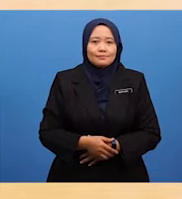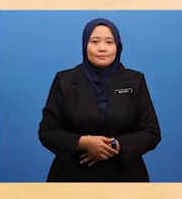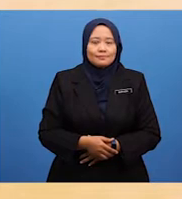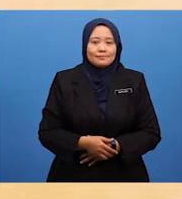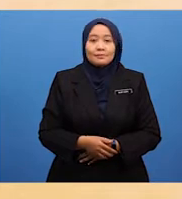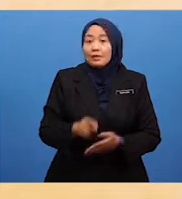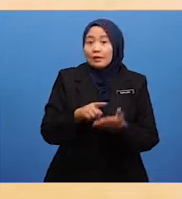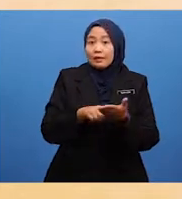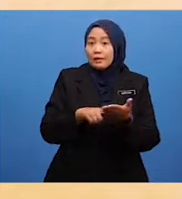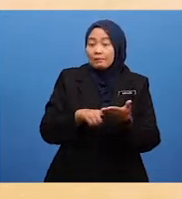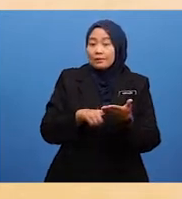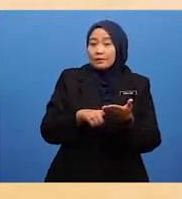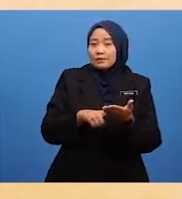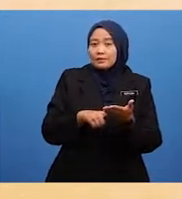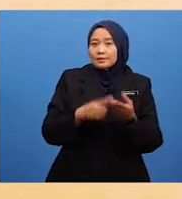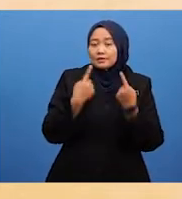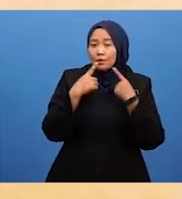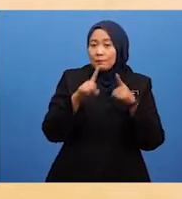Jadi, apakah jawapan kamu?